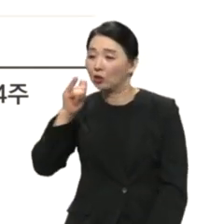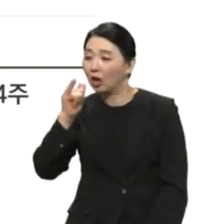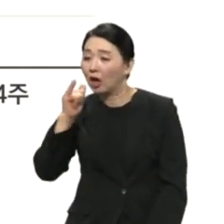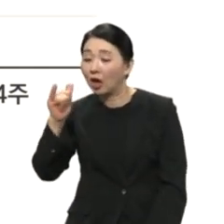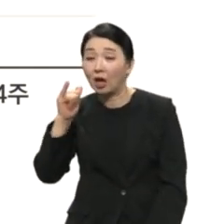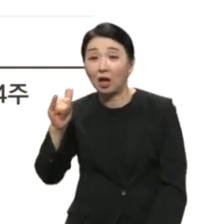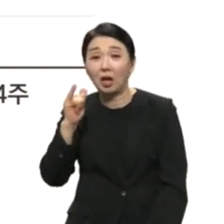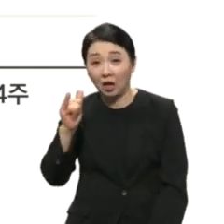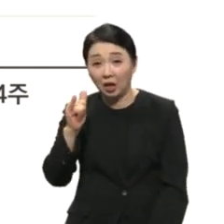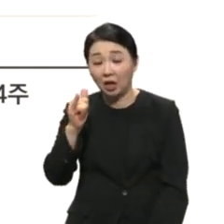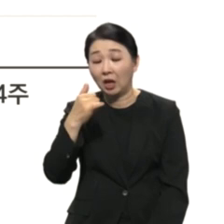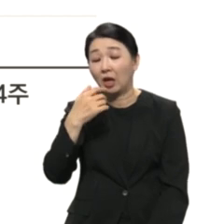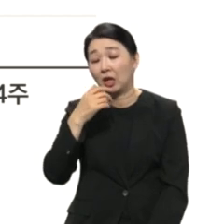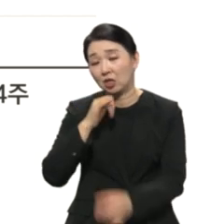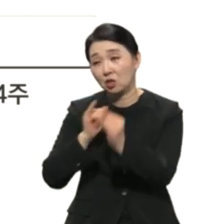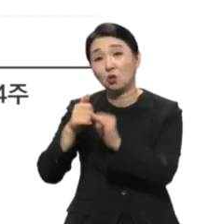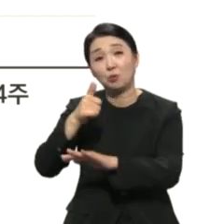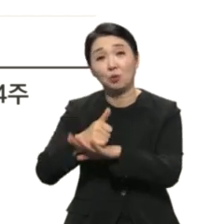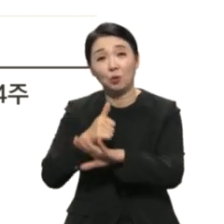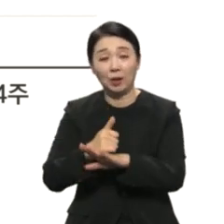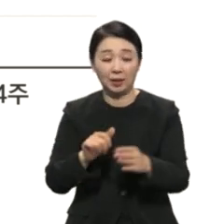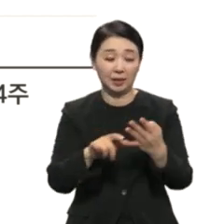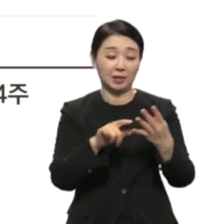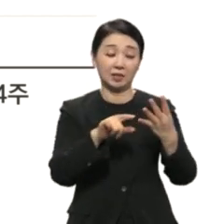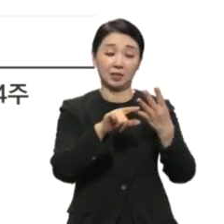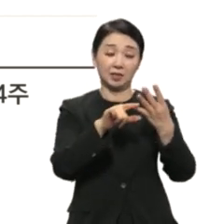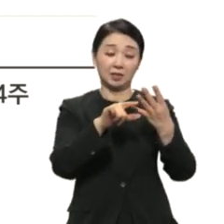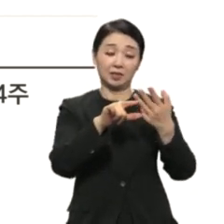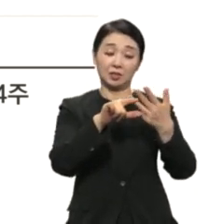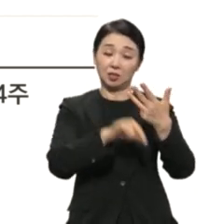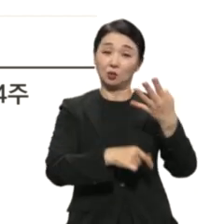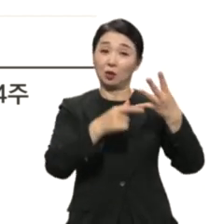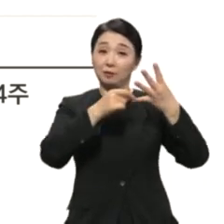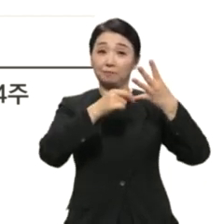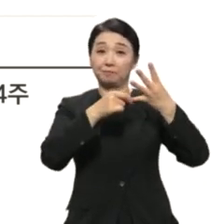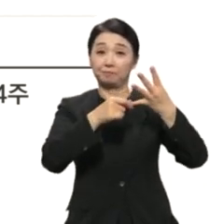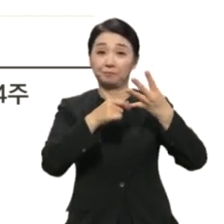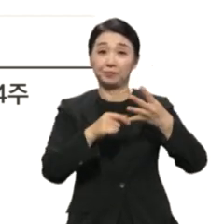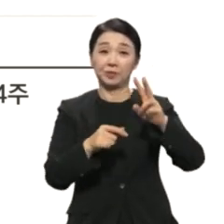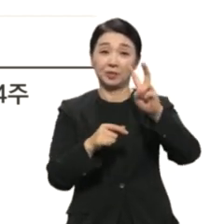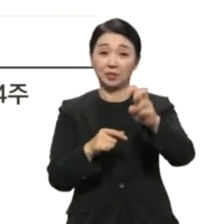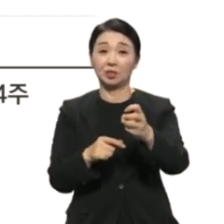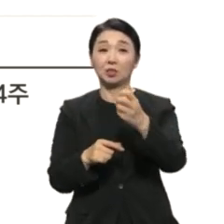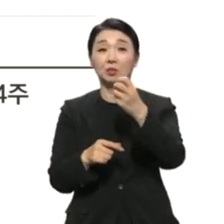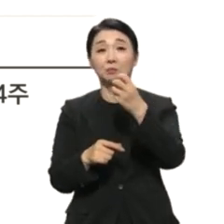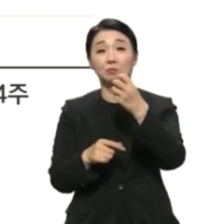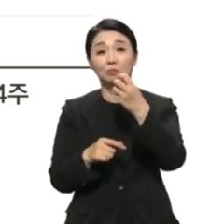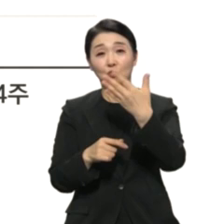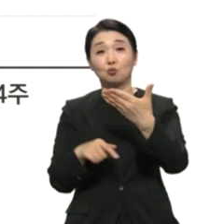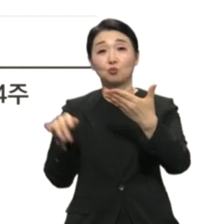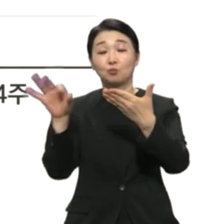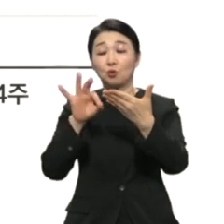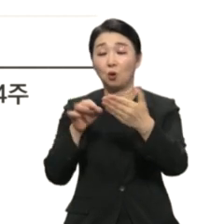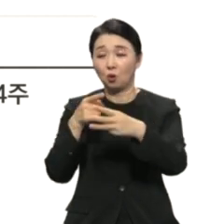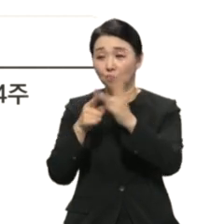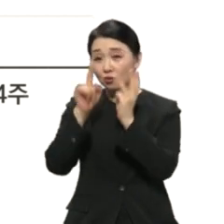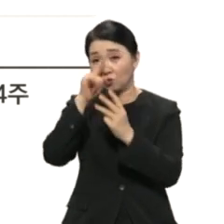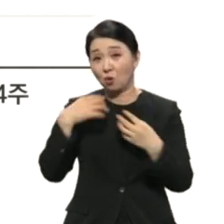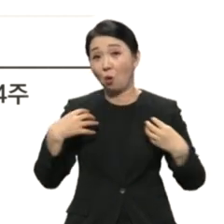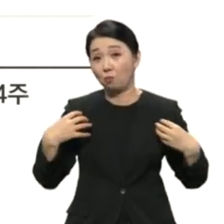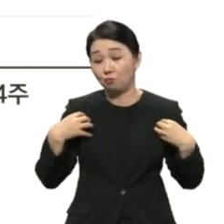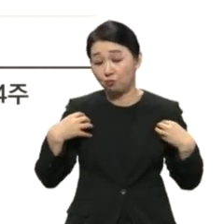결과입니다 보시면 7월 4주차에 29% 윤석열 정부 들어서 처음으로 민주당에서